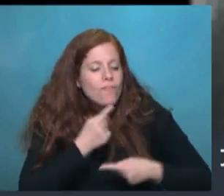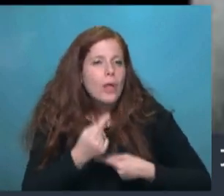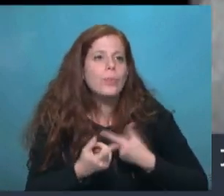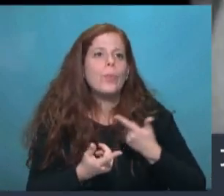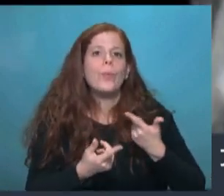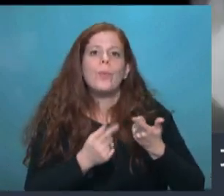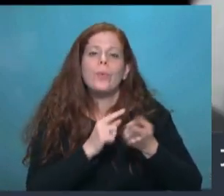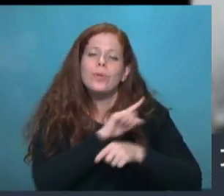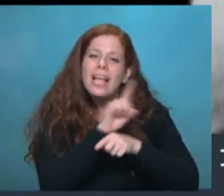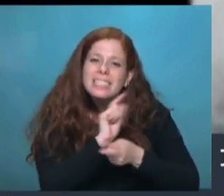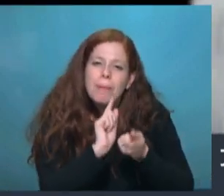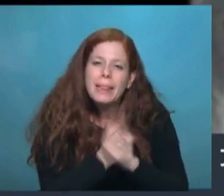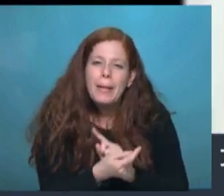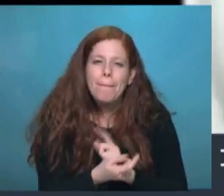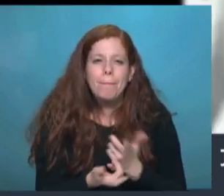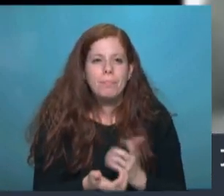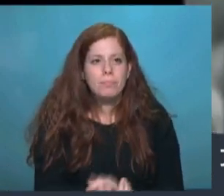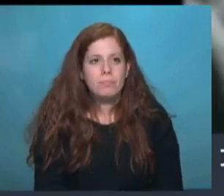הזמנים.